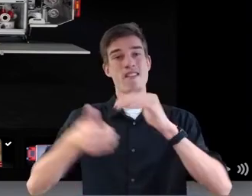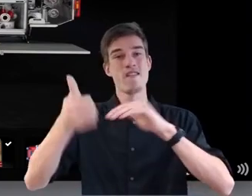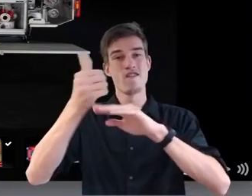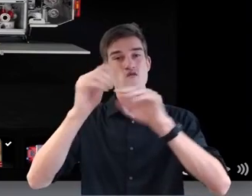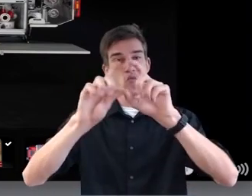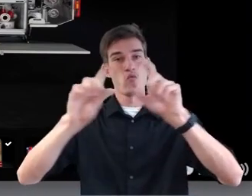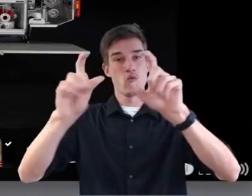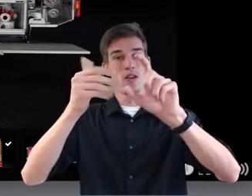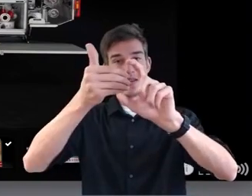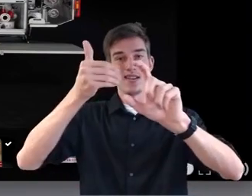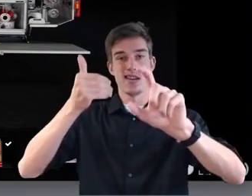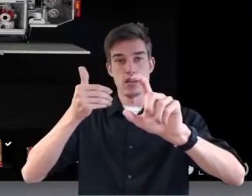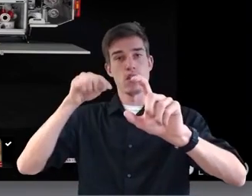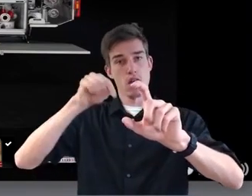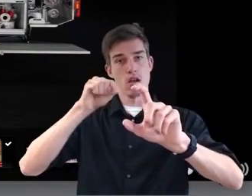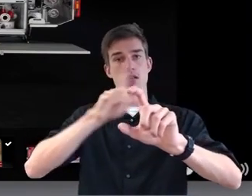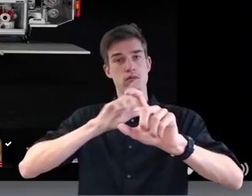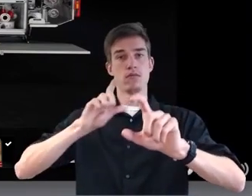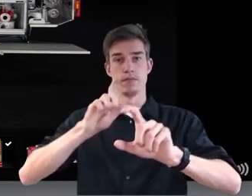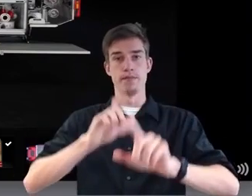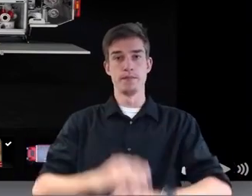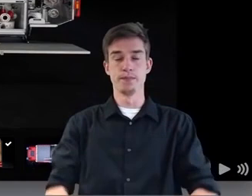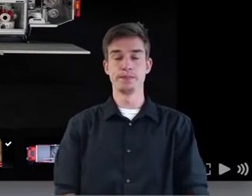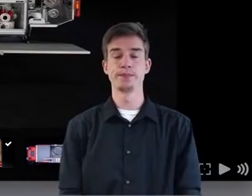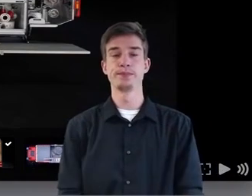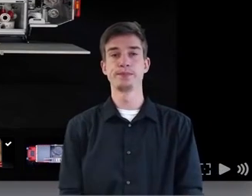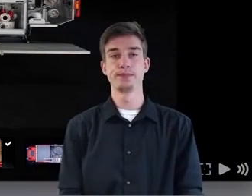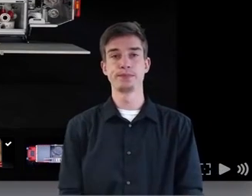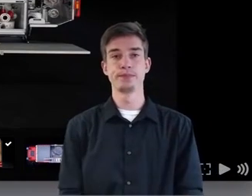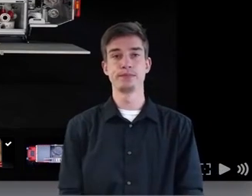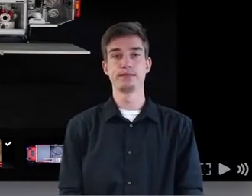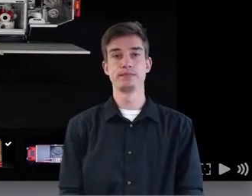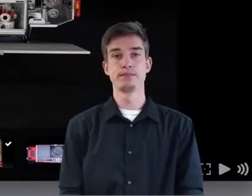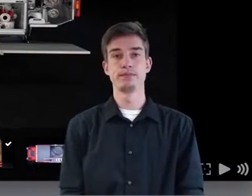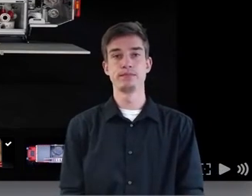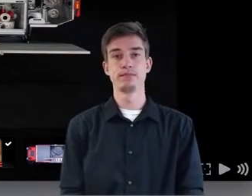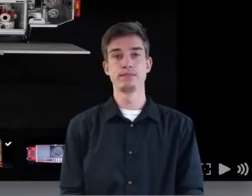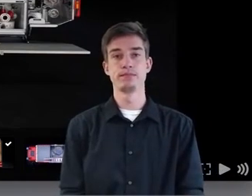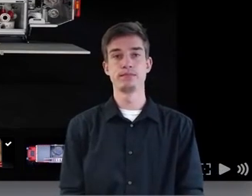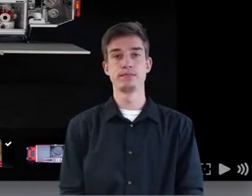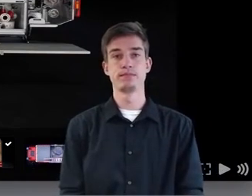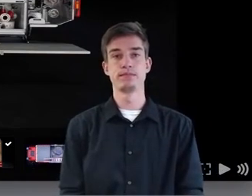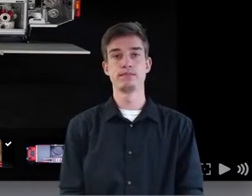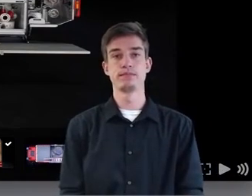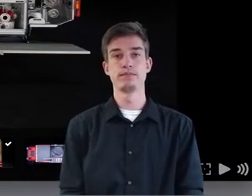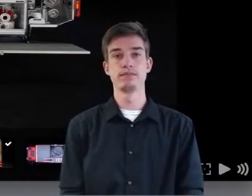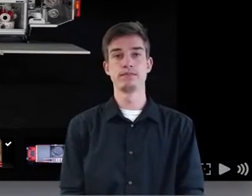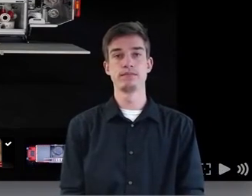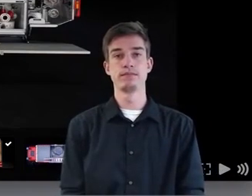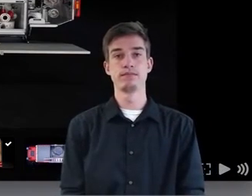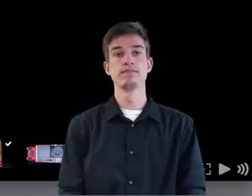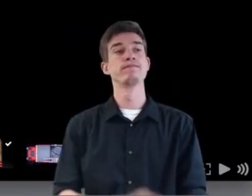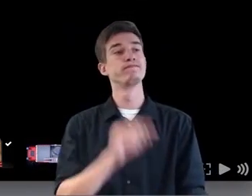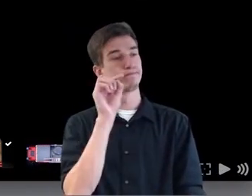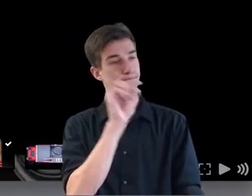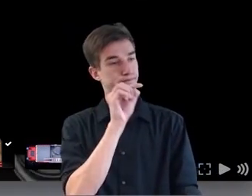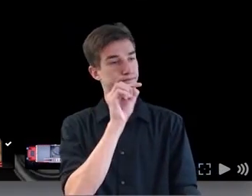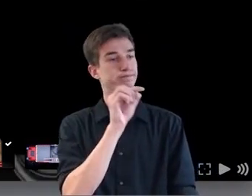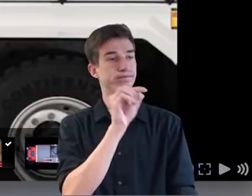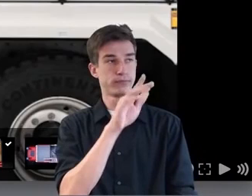anklicken. Ersten Geräteraum hinter dem Führerhaus. Ist der das? Der hier,